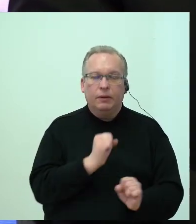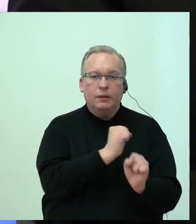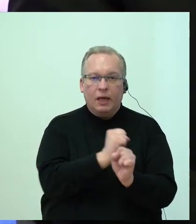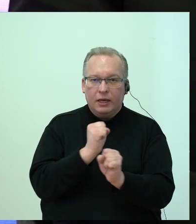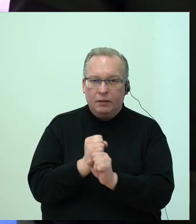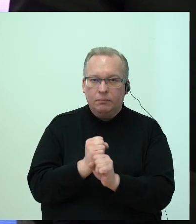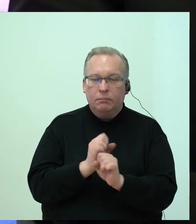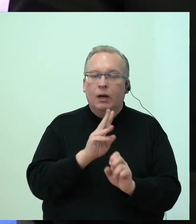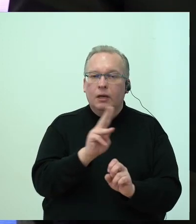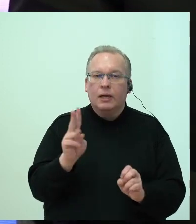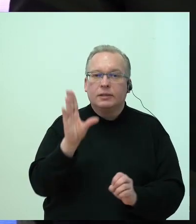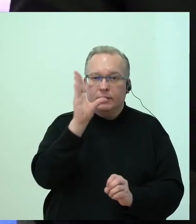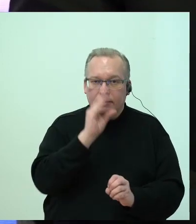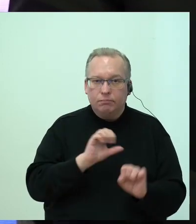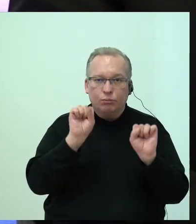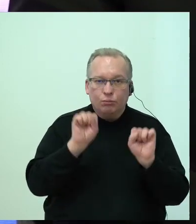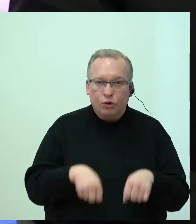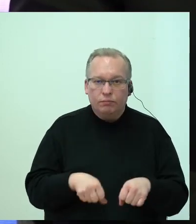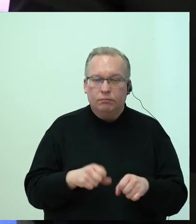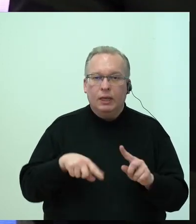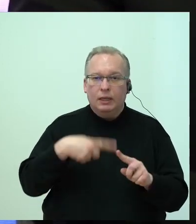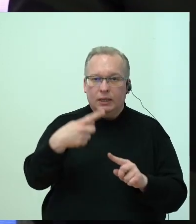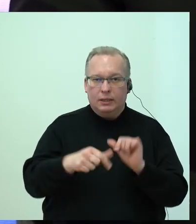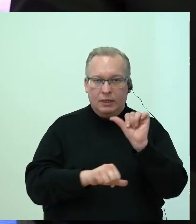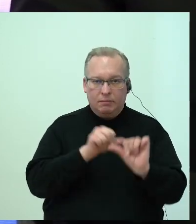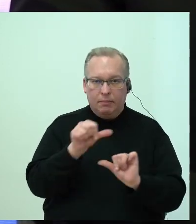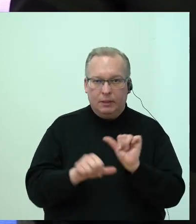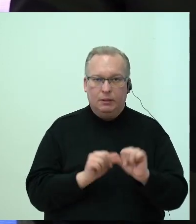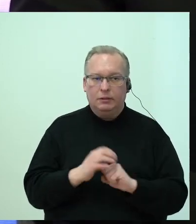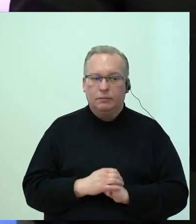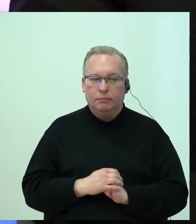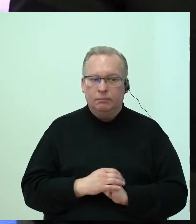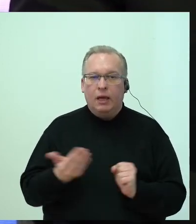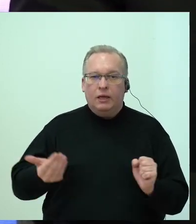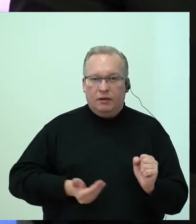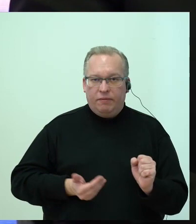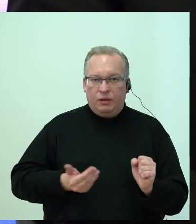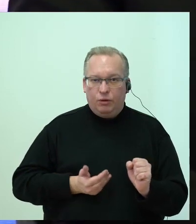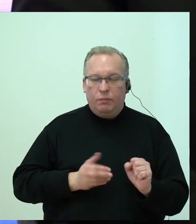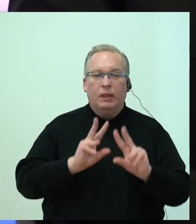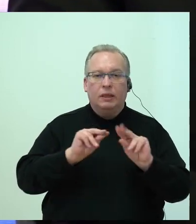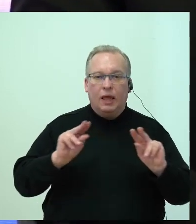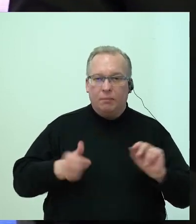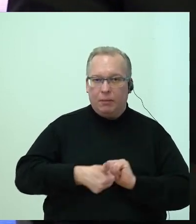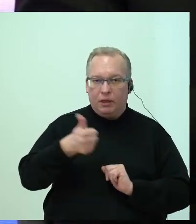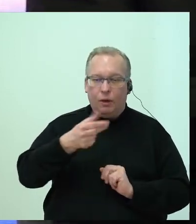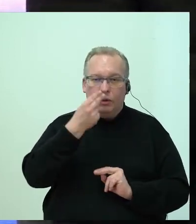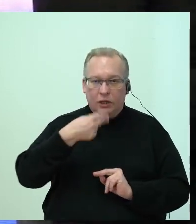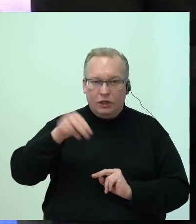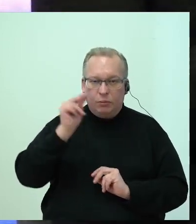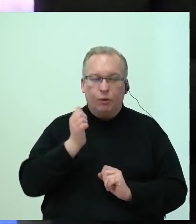darykime viską, kas įmanoma, kad kitais metais gyventume laimingiau ir